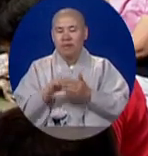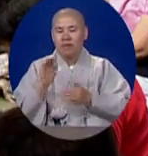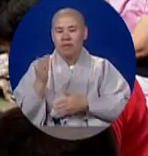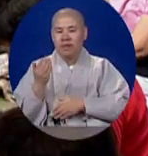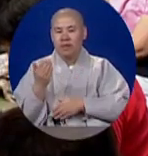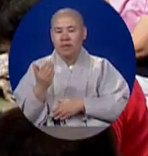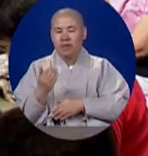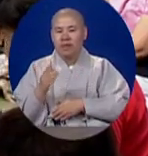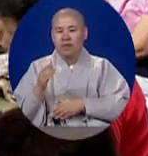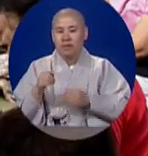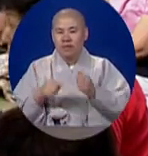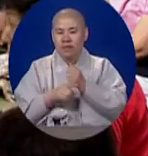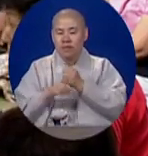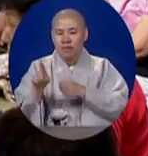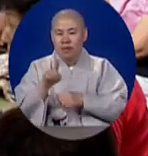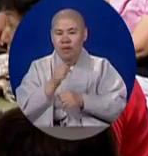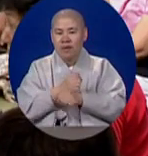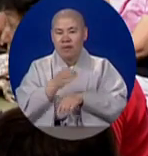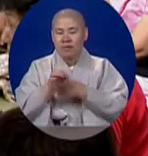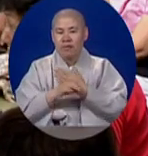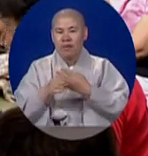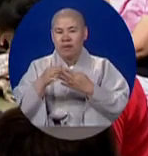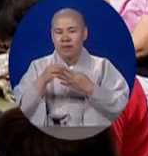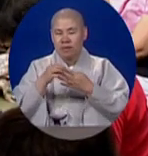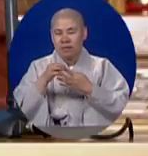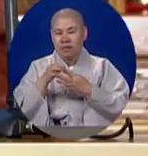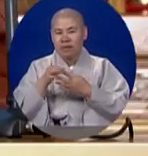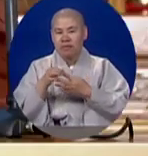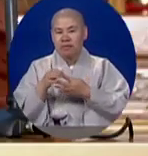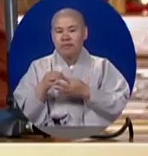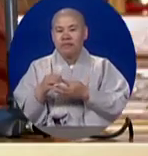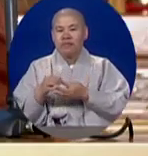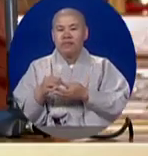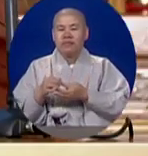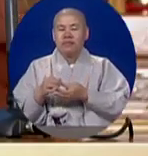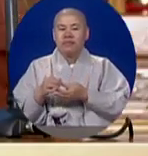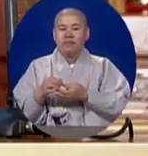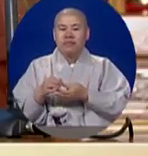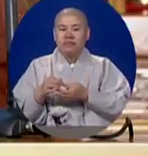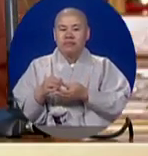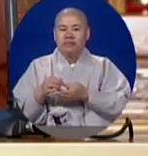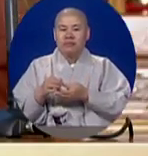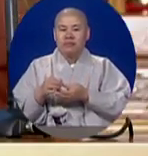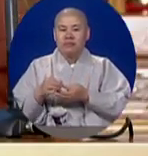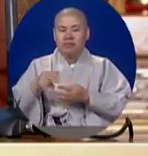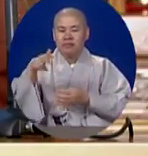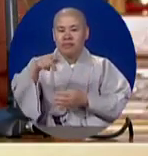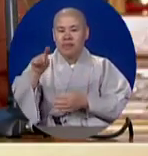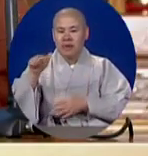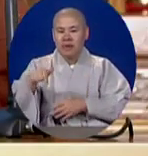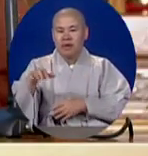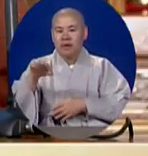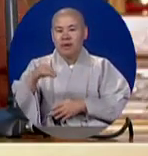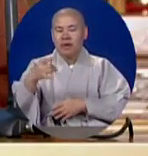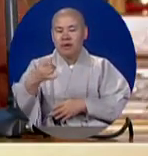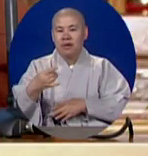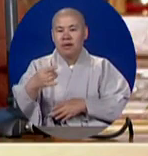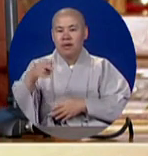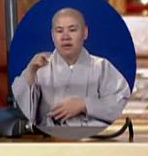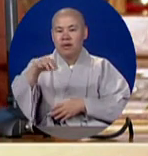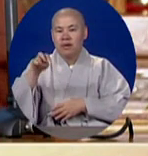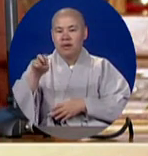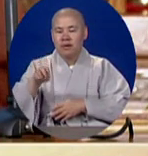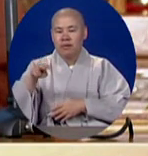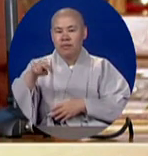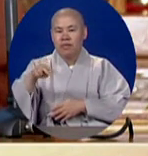근데 그게 뭐냐? 첫 번째가 작의 심소인데요. 변행 중에 첫 번째